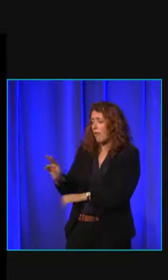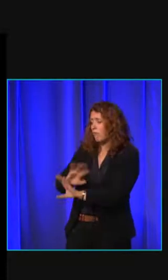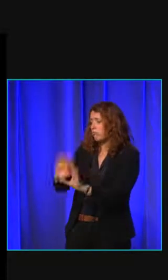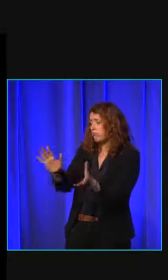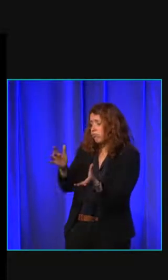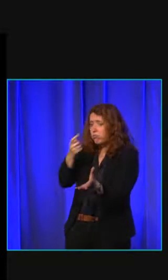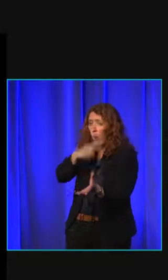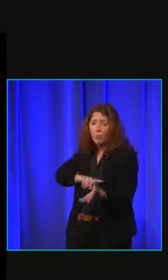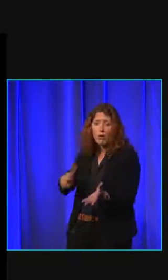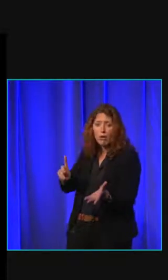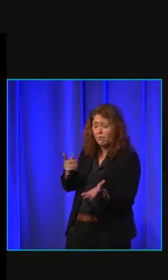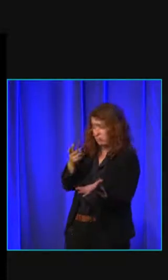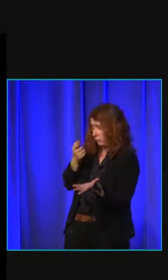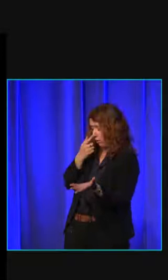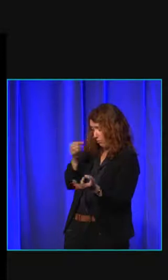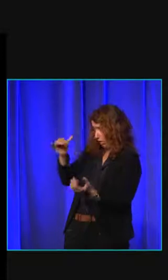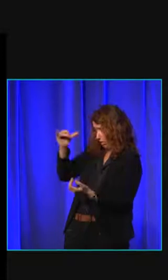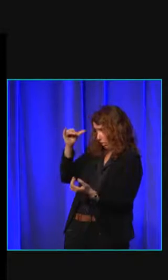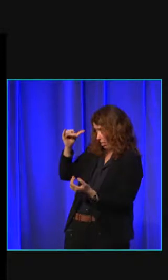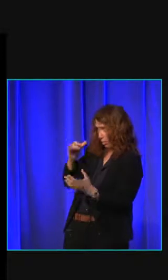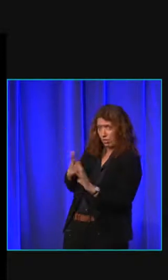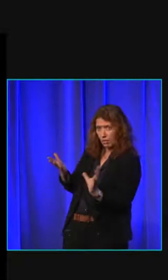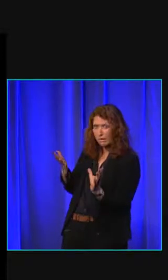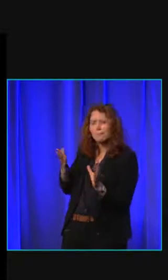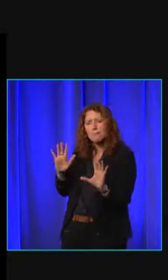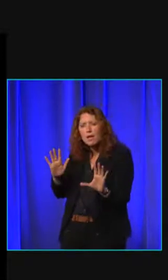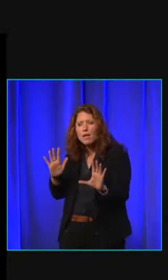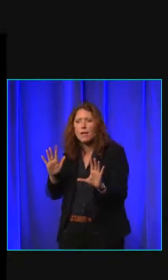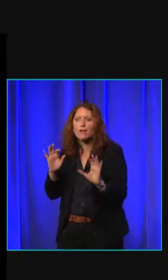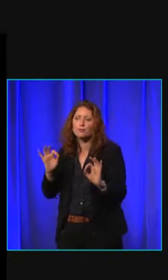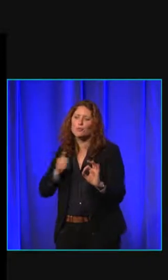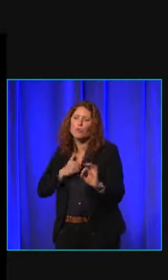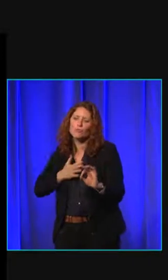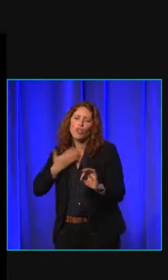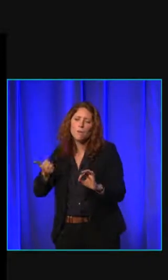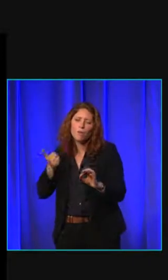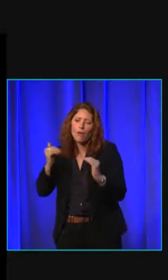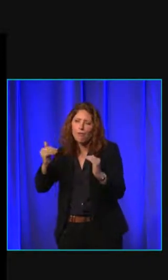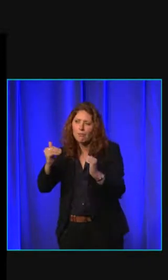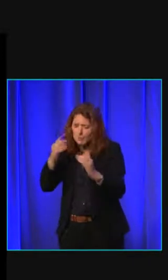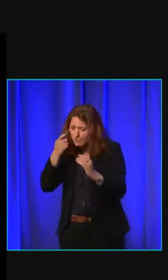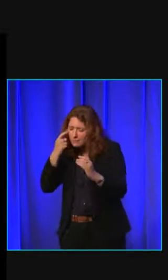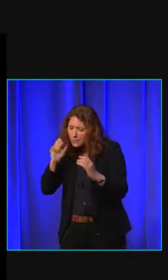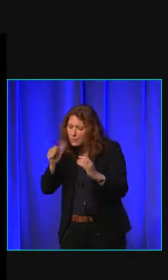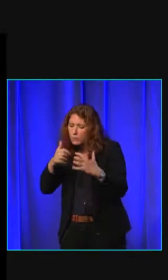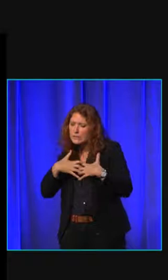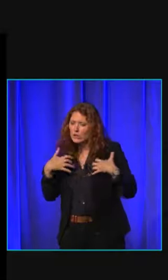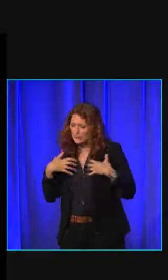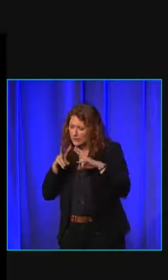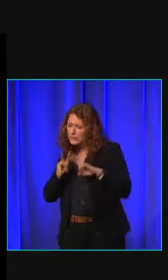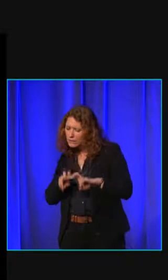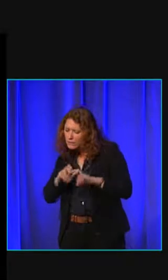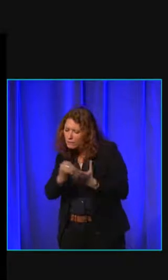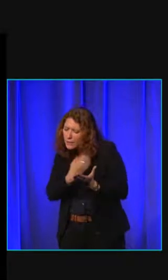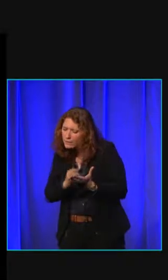c'est que j'ai retrouvé dans son ouvrage... Moi, j'aime bien avoir l'explication scientifique, comprendre pourquoi ça fonctionne. Tant que je n'ai pas d'explication